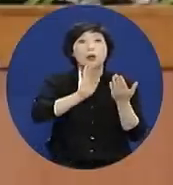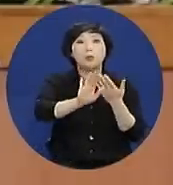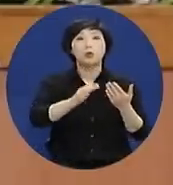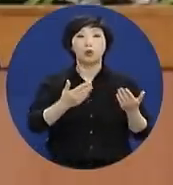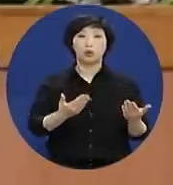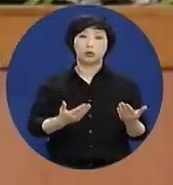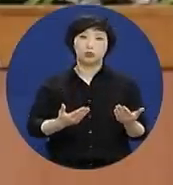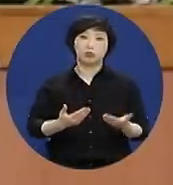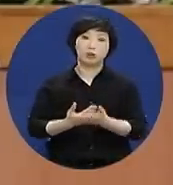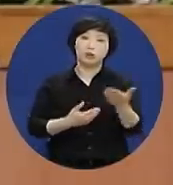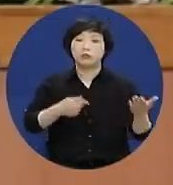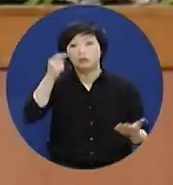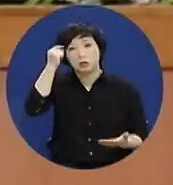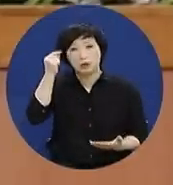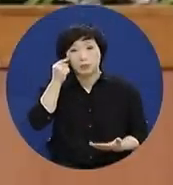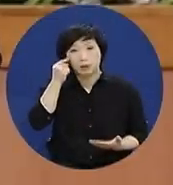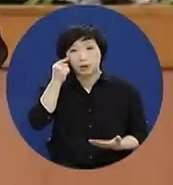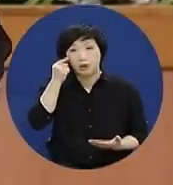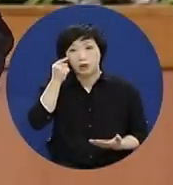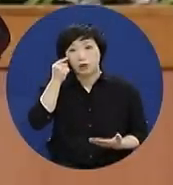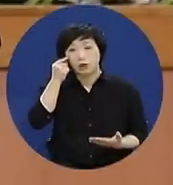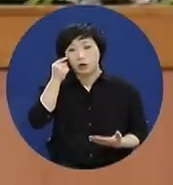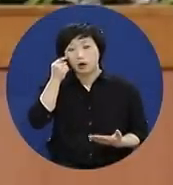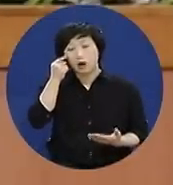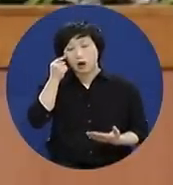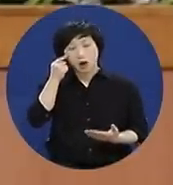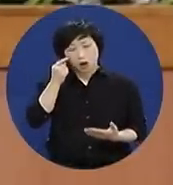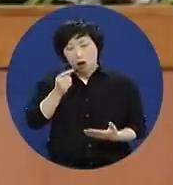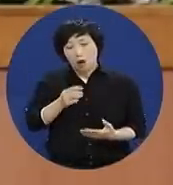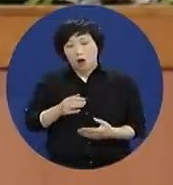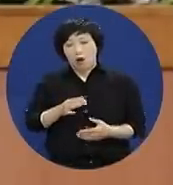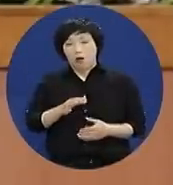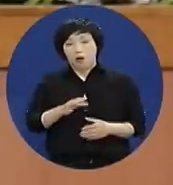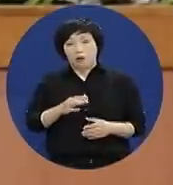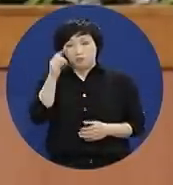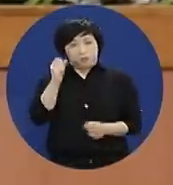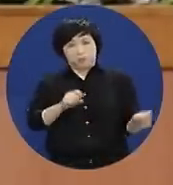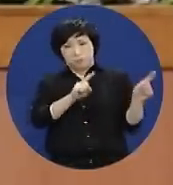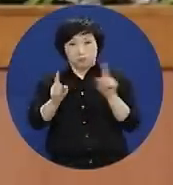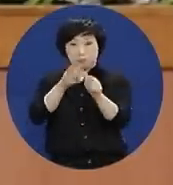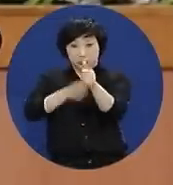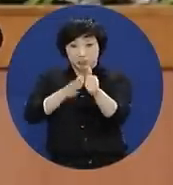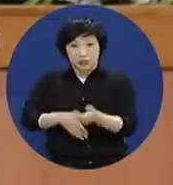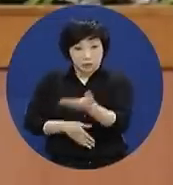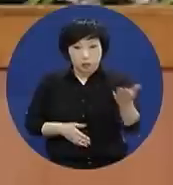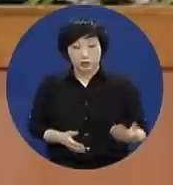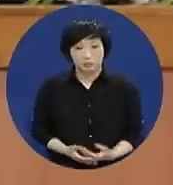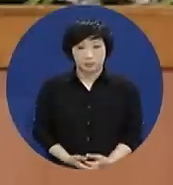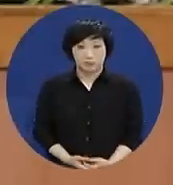将来はどうなるだろうかと考えた時にはっと気がつき